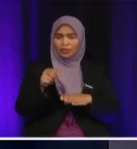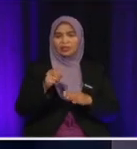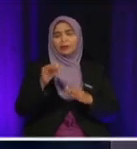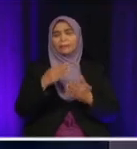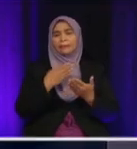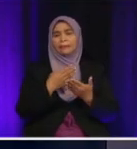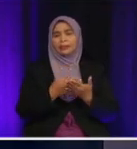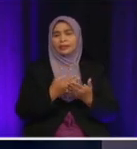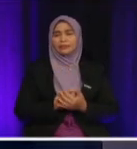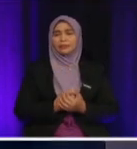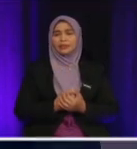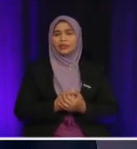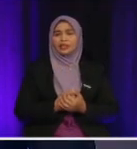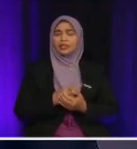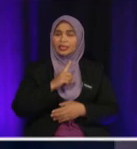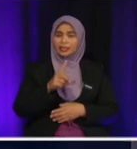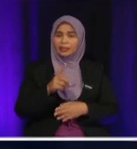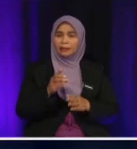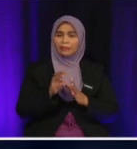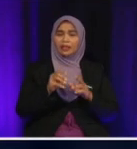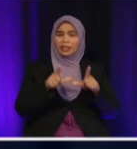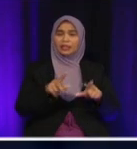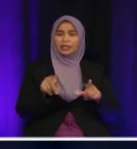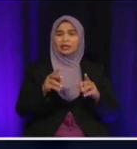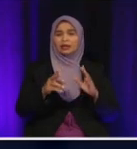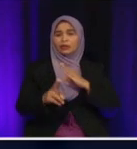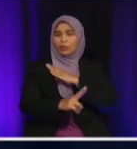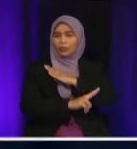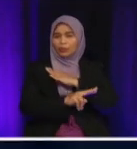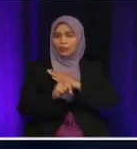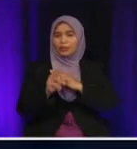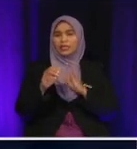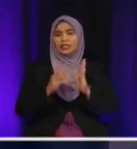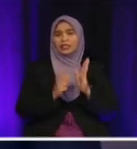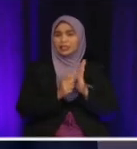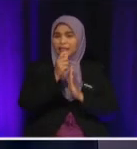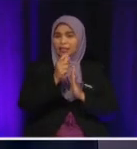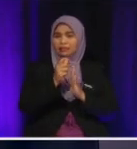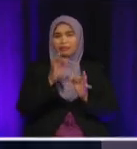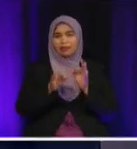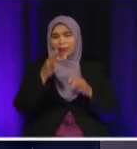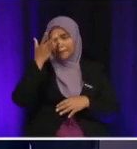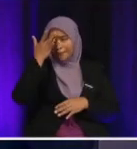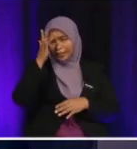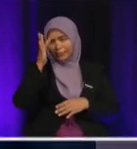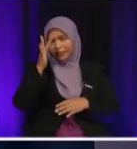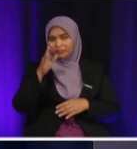nasab keturunannya? Jadi Islam meletakkan hukuman yang tinggi. Kalau pandai-pandai tuduh, Aiman, yes, kena